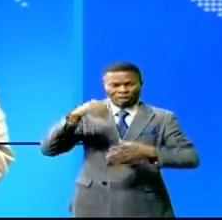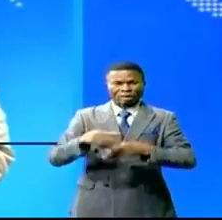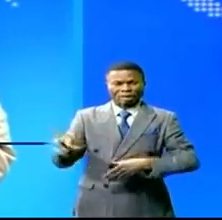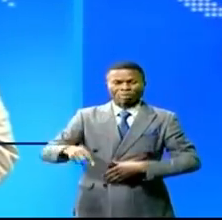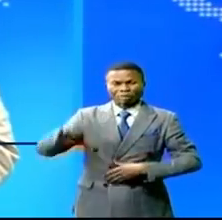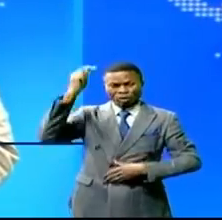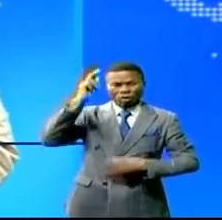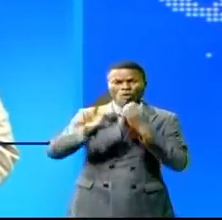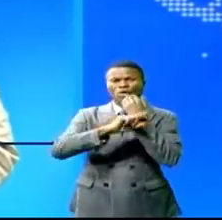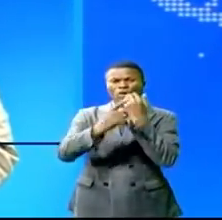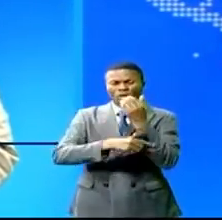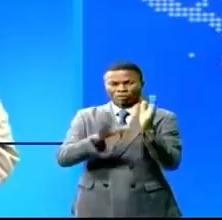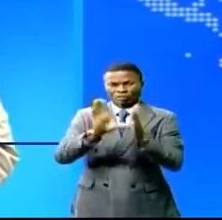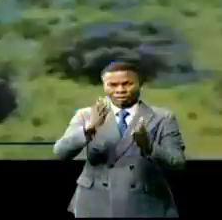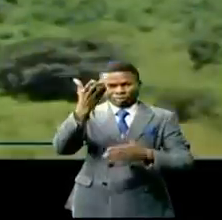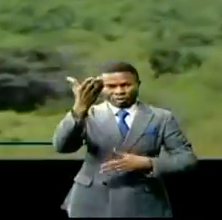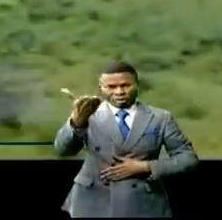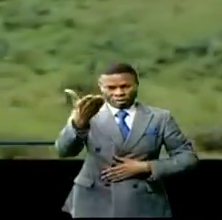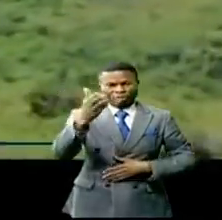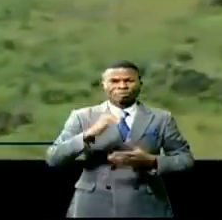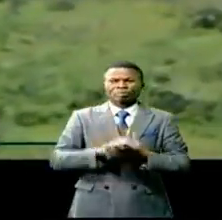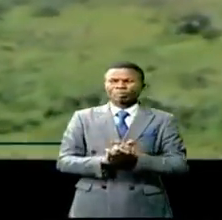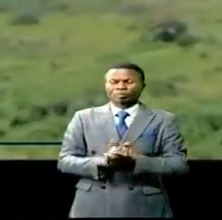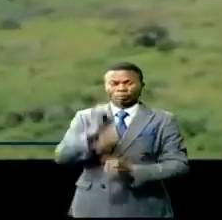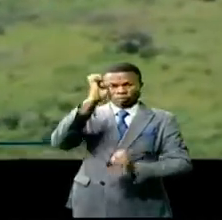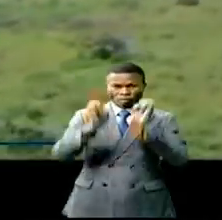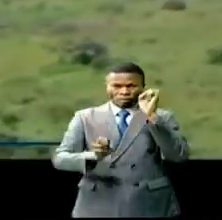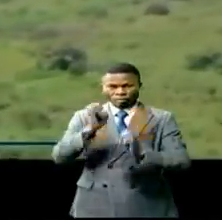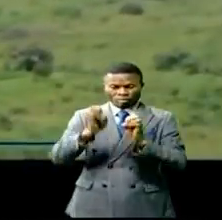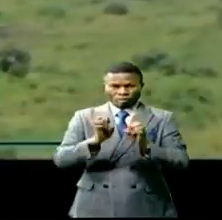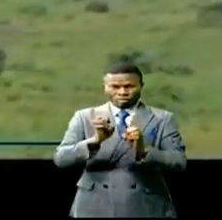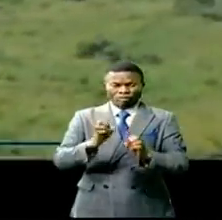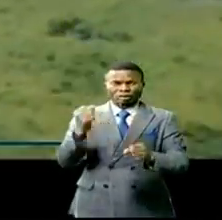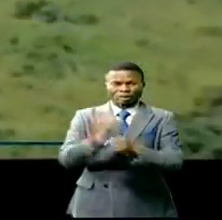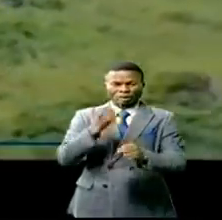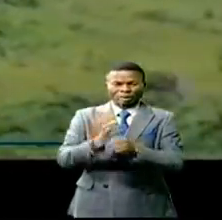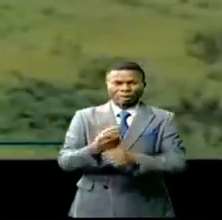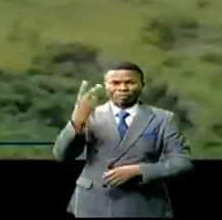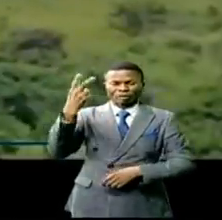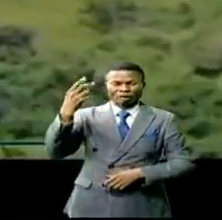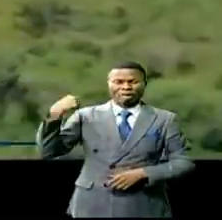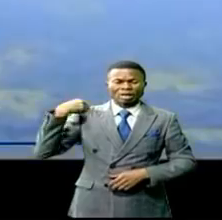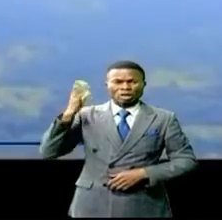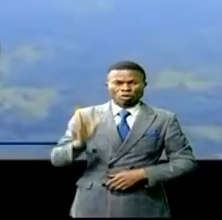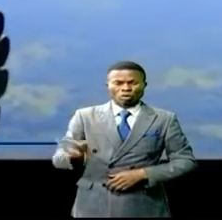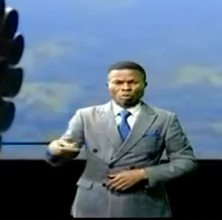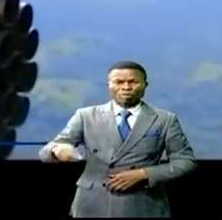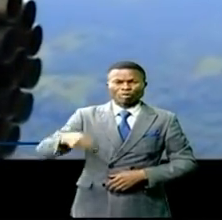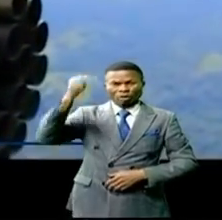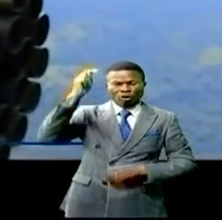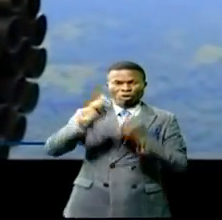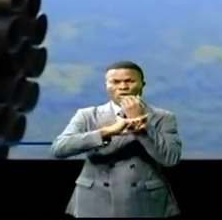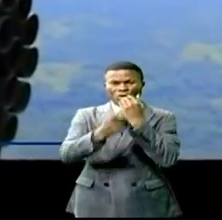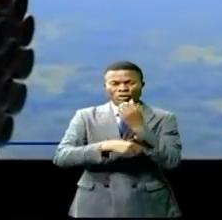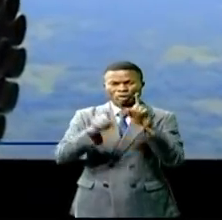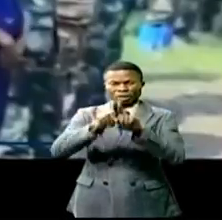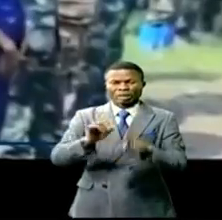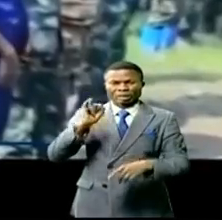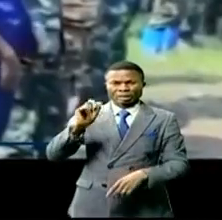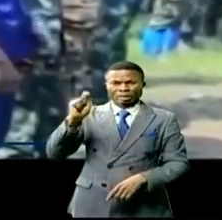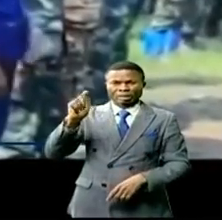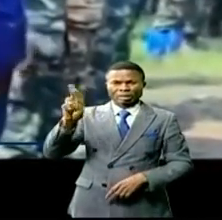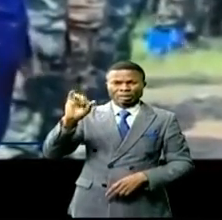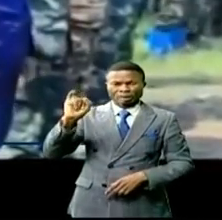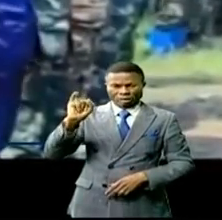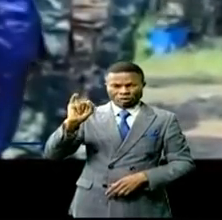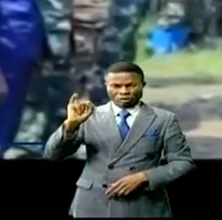nord-kivu regardez l'évaluation de l'état de siège lancer dans les provinces du nord kivu et des l'ituri a pris